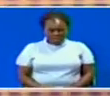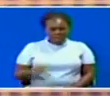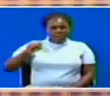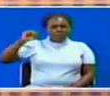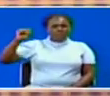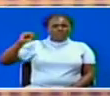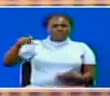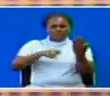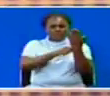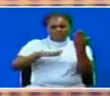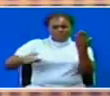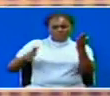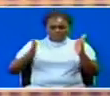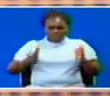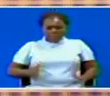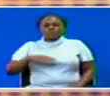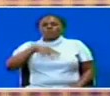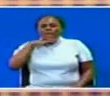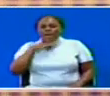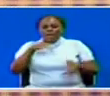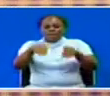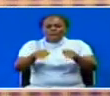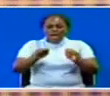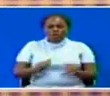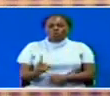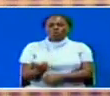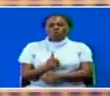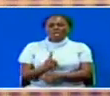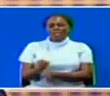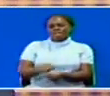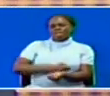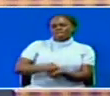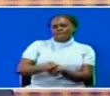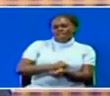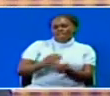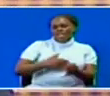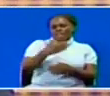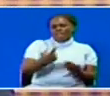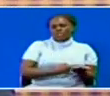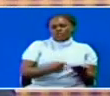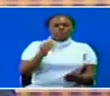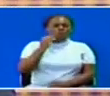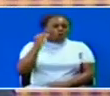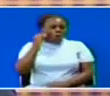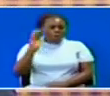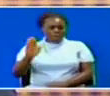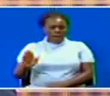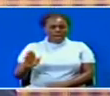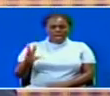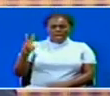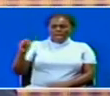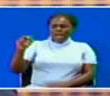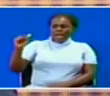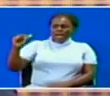Mwanasiasa mkongwe mwenda zake John Kin atazikwa siku ya Ijumaa baadae wiki hii katika shamba lake huko Namanga iliyoko katika